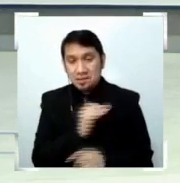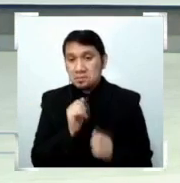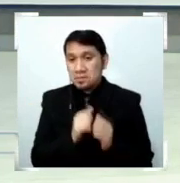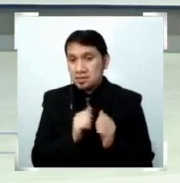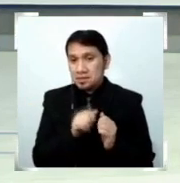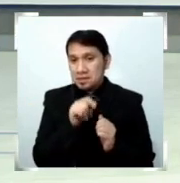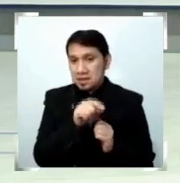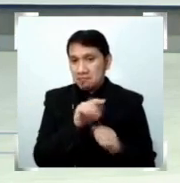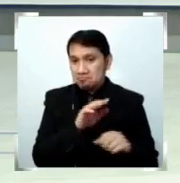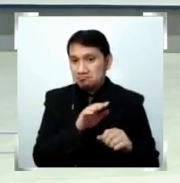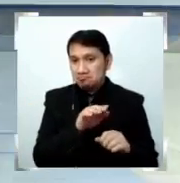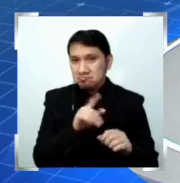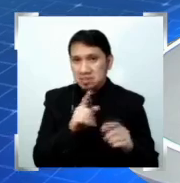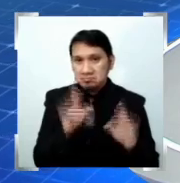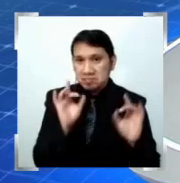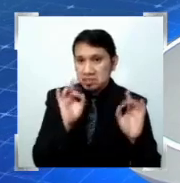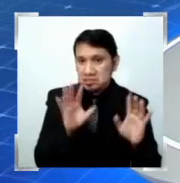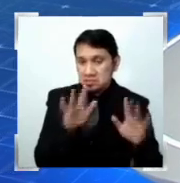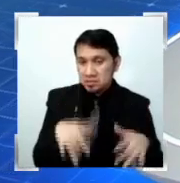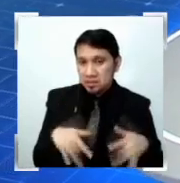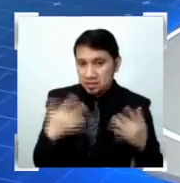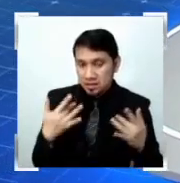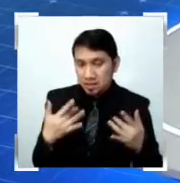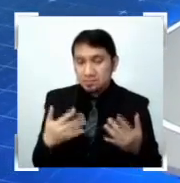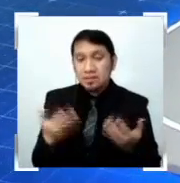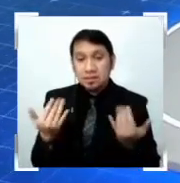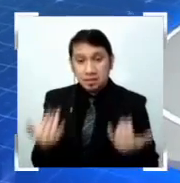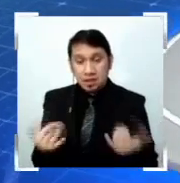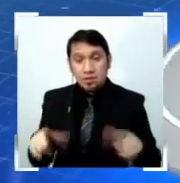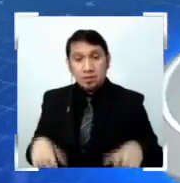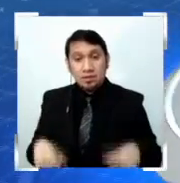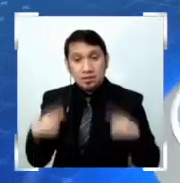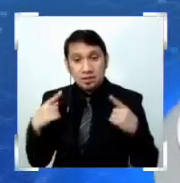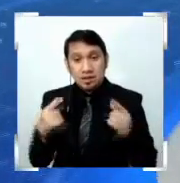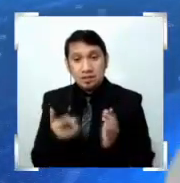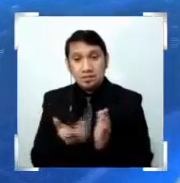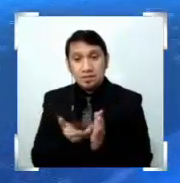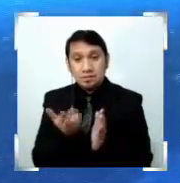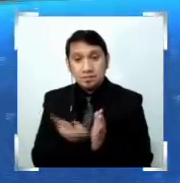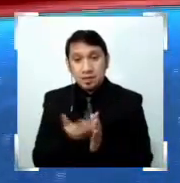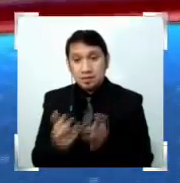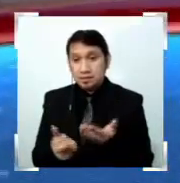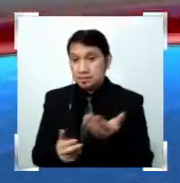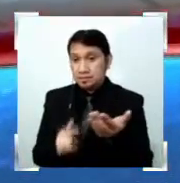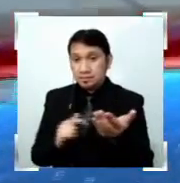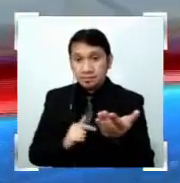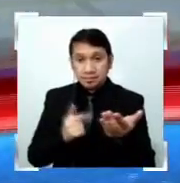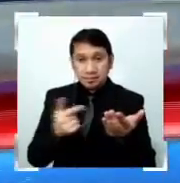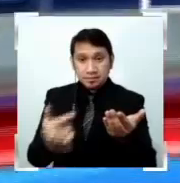biktima. Mula sa Pasig, saksi live si Corinne Katibayan. Corinne?